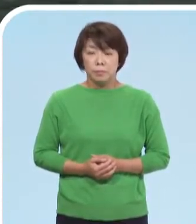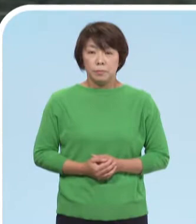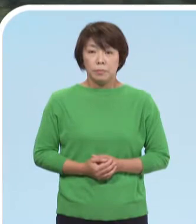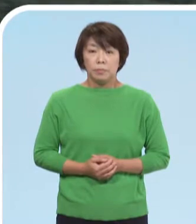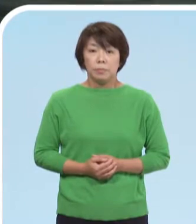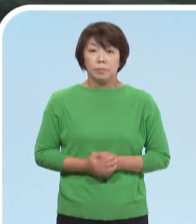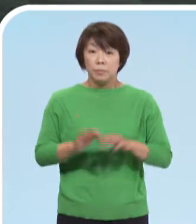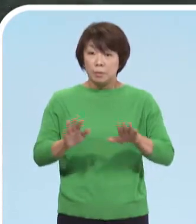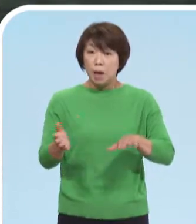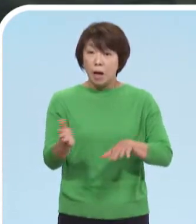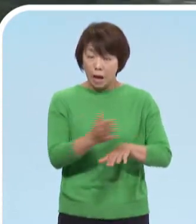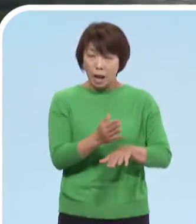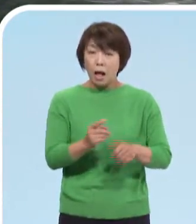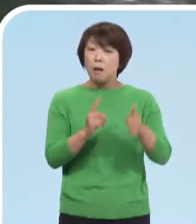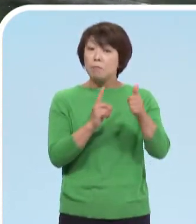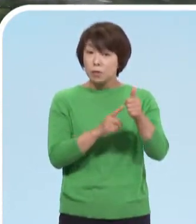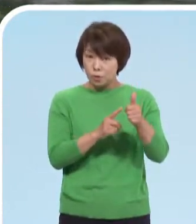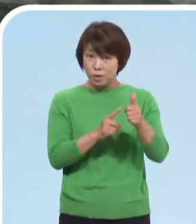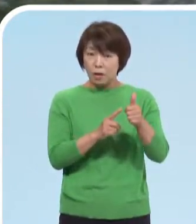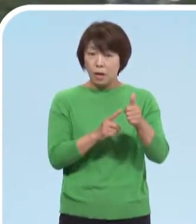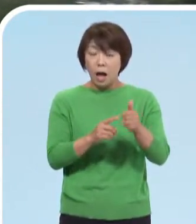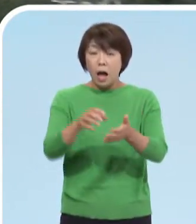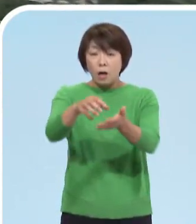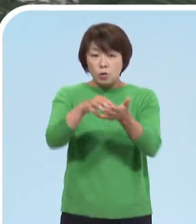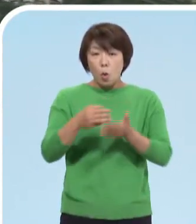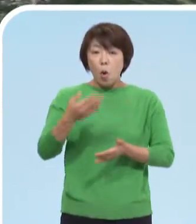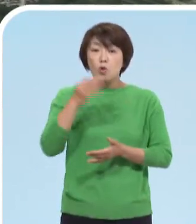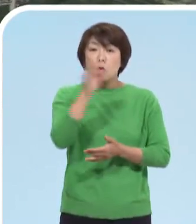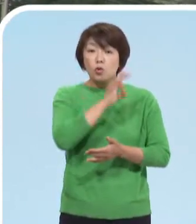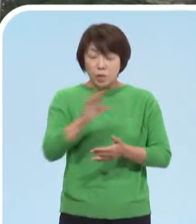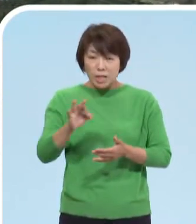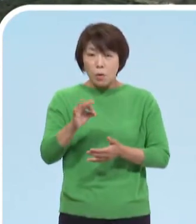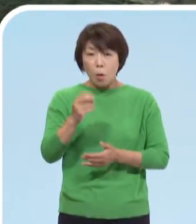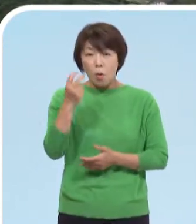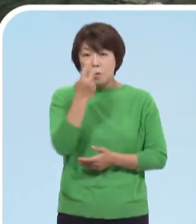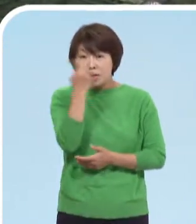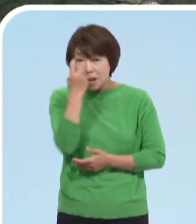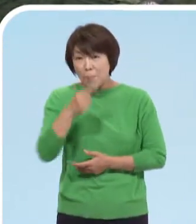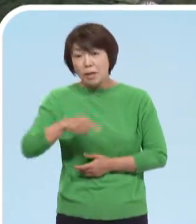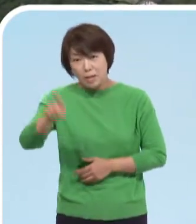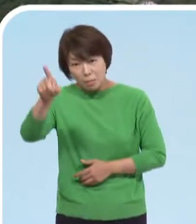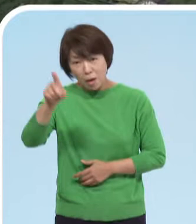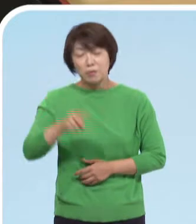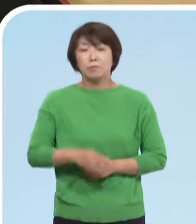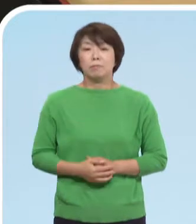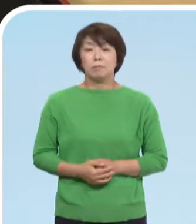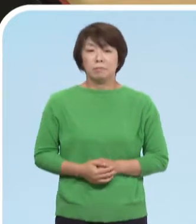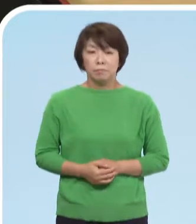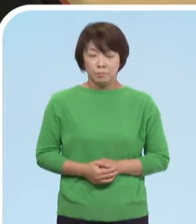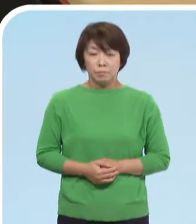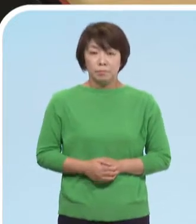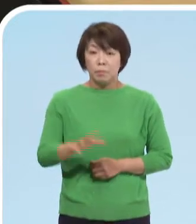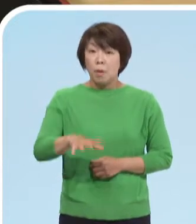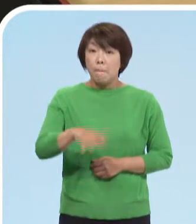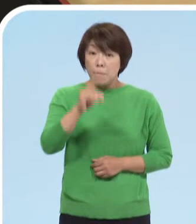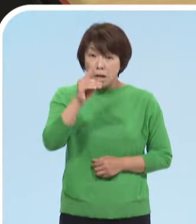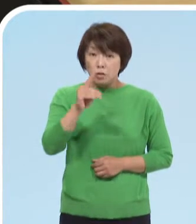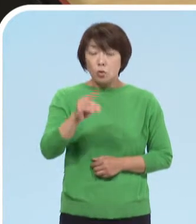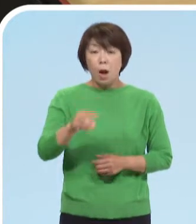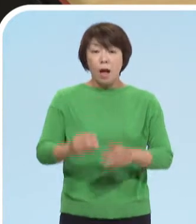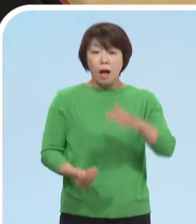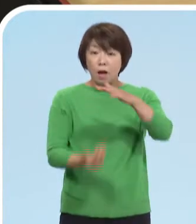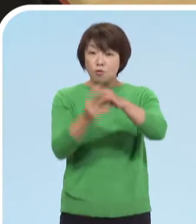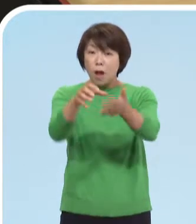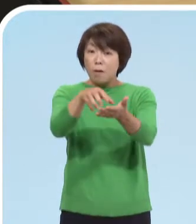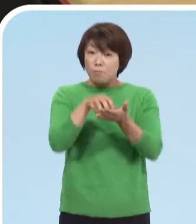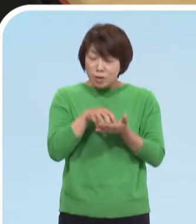ということで、ここからは光圀さんが受賞食品の美味しさを探りに行きます。まずはグラン